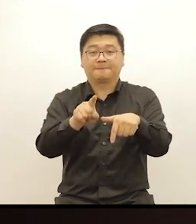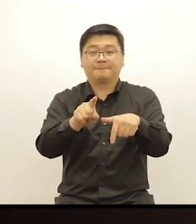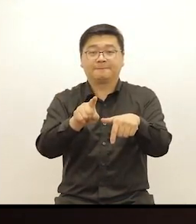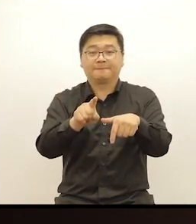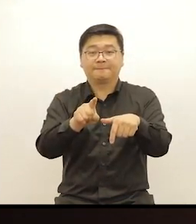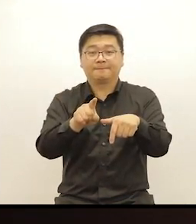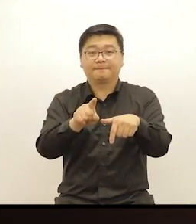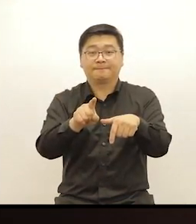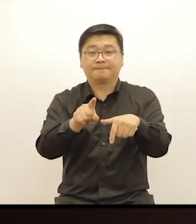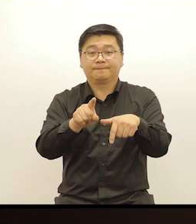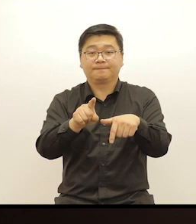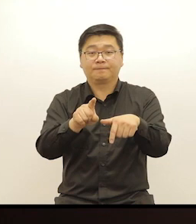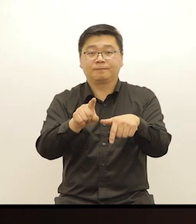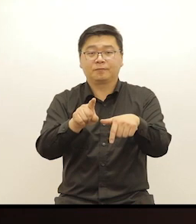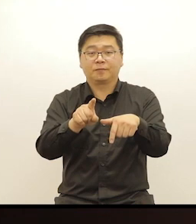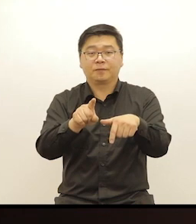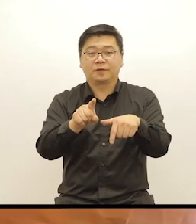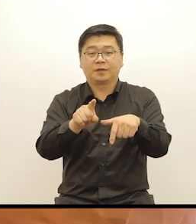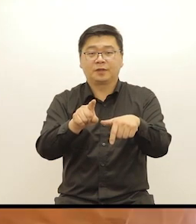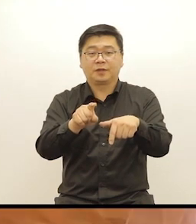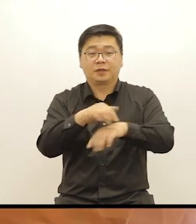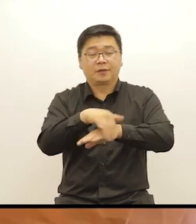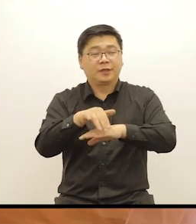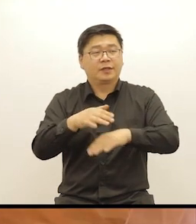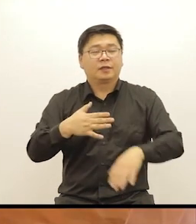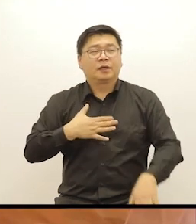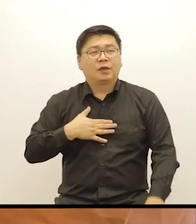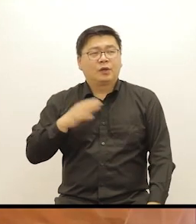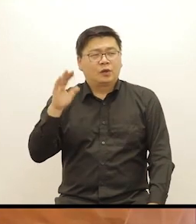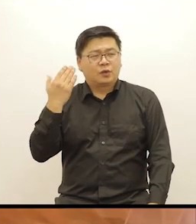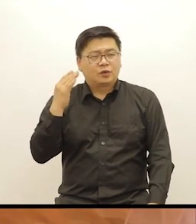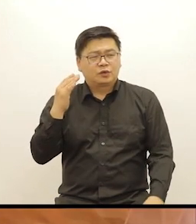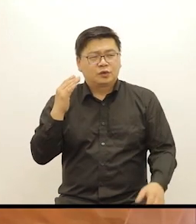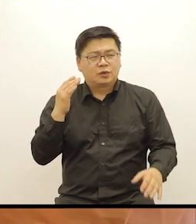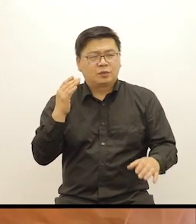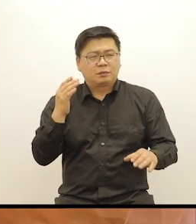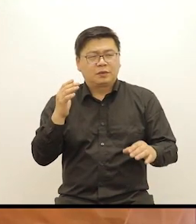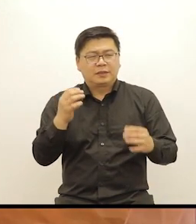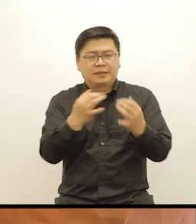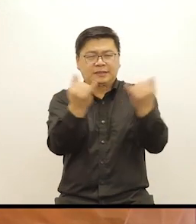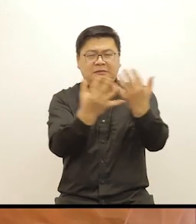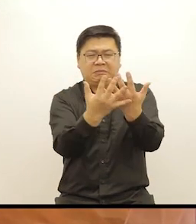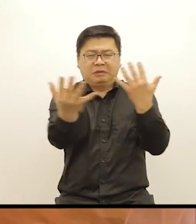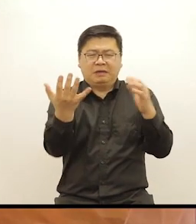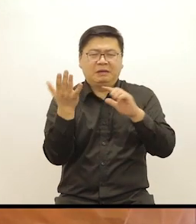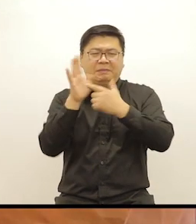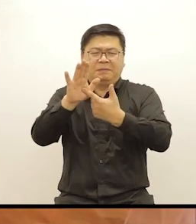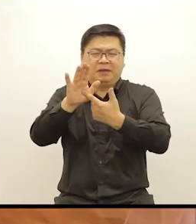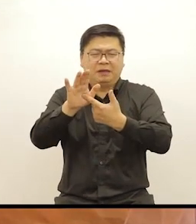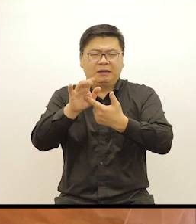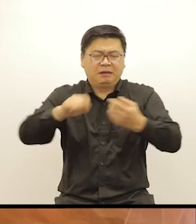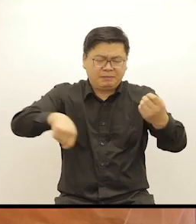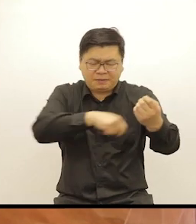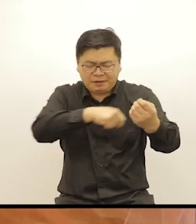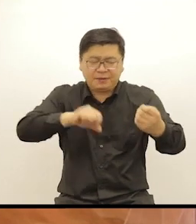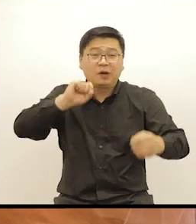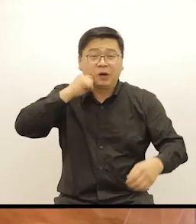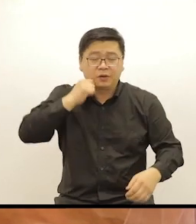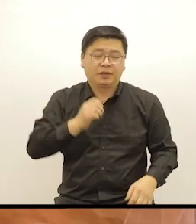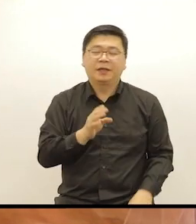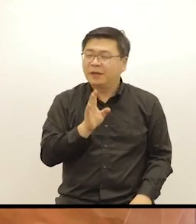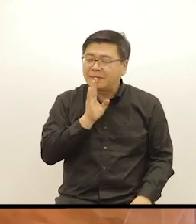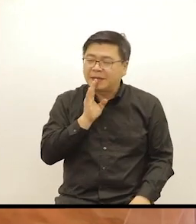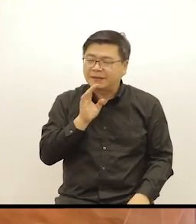그 좀 요즘은 그 공개적인 연주 가기가 힘들잖아요.